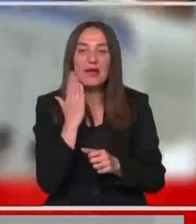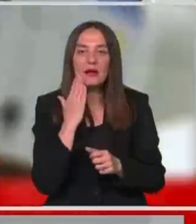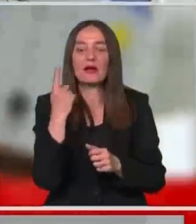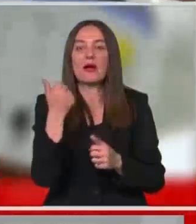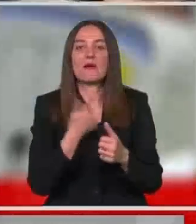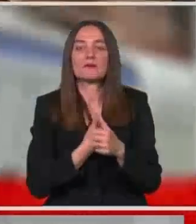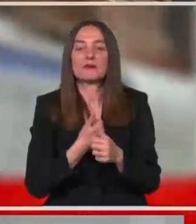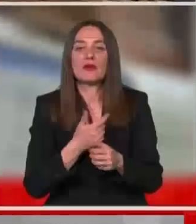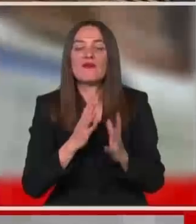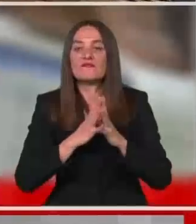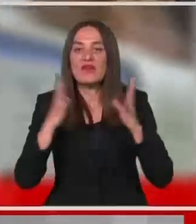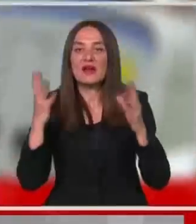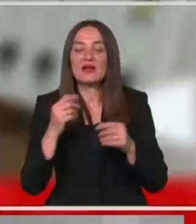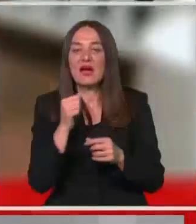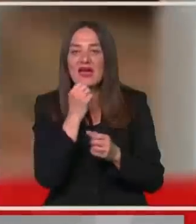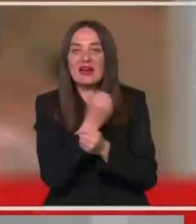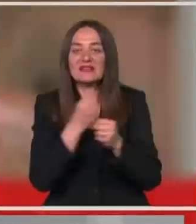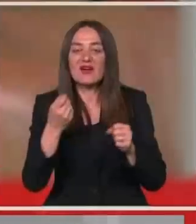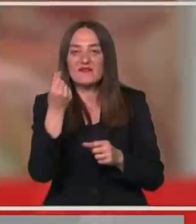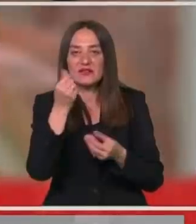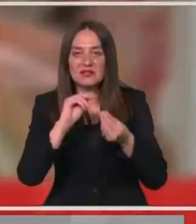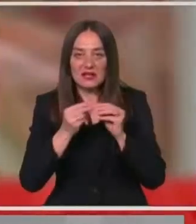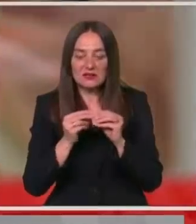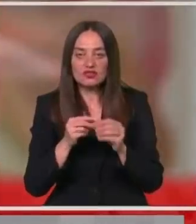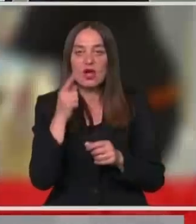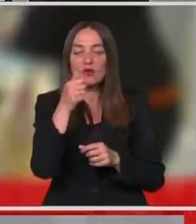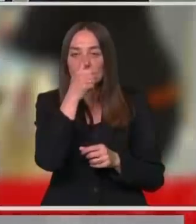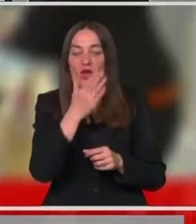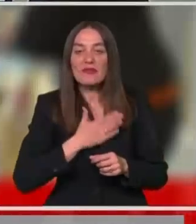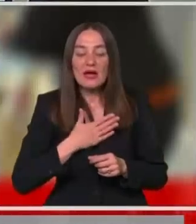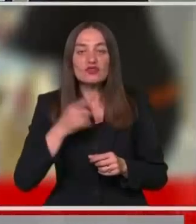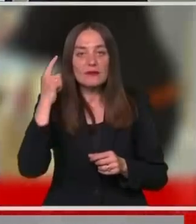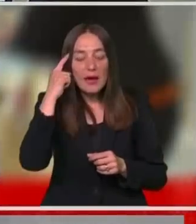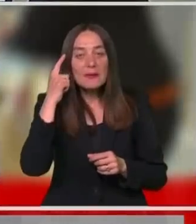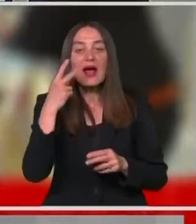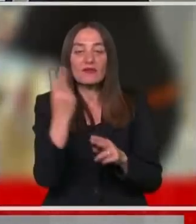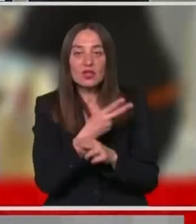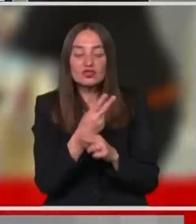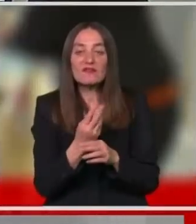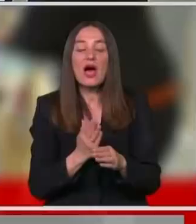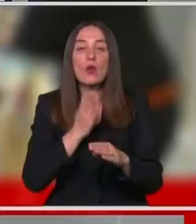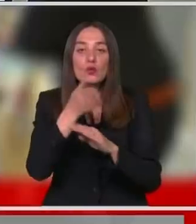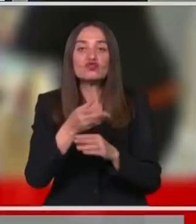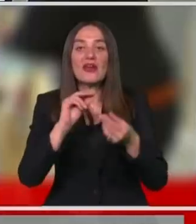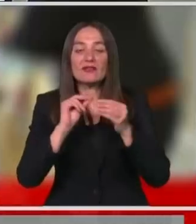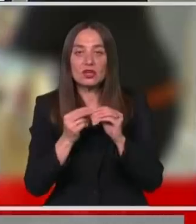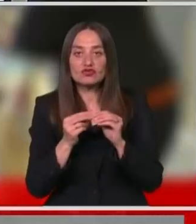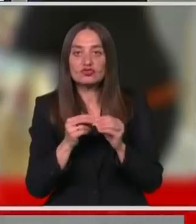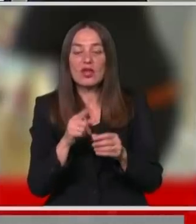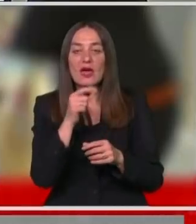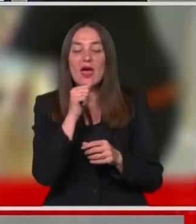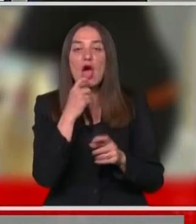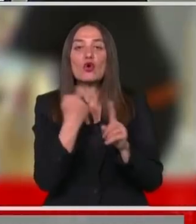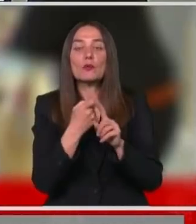rade velika i razvijena finansijska tržišta. Ono što je naša namera je da i država uđe na tržište